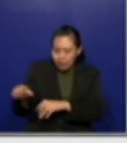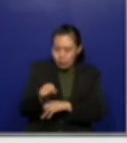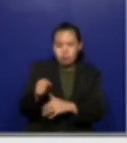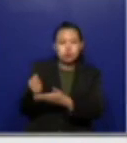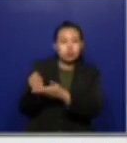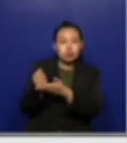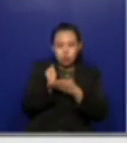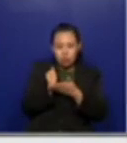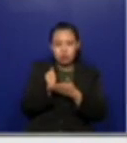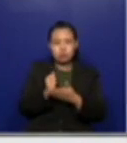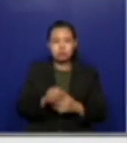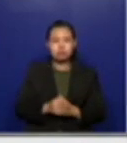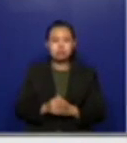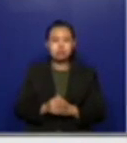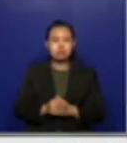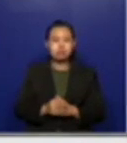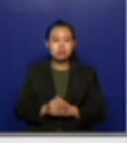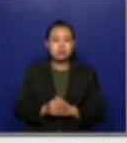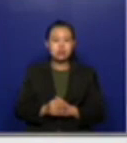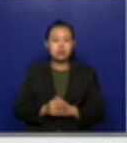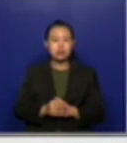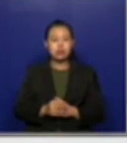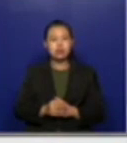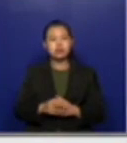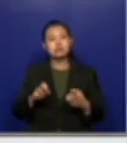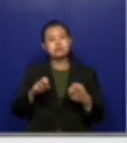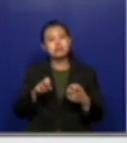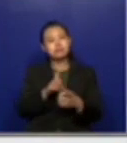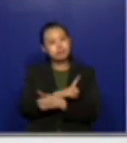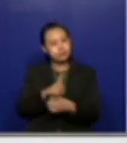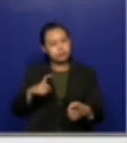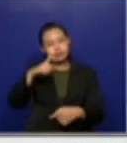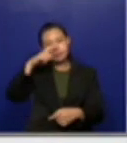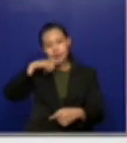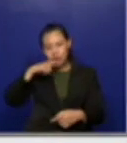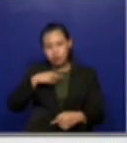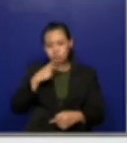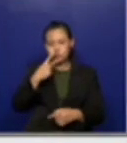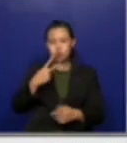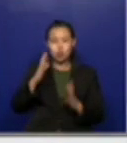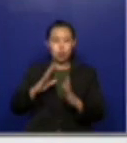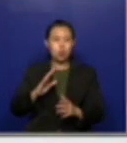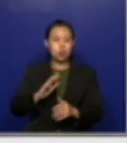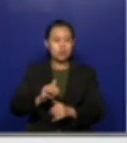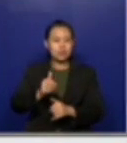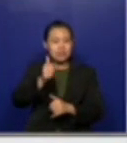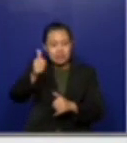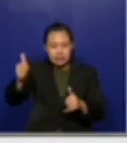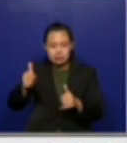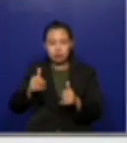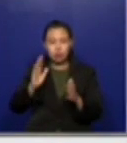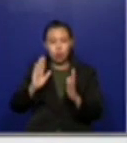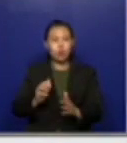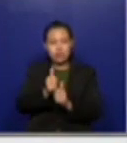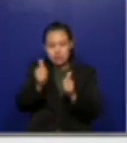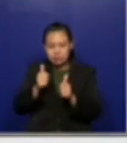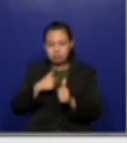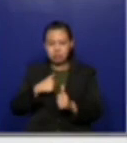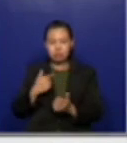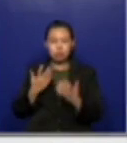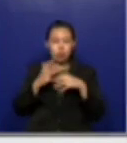หาได้แต่สุดท้ายปลายทางก็อย่างที่เห็นเนี่ยนะสังคมไทยเห็นไหมฮะคนดีอยู่ไม่ได้ท่านประธานที่เค